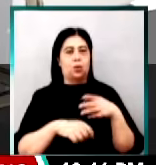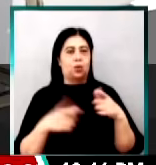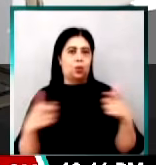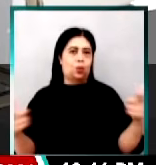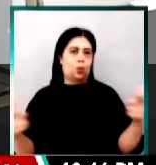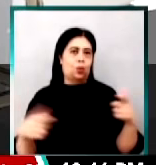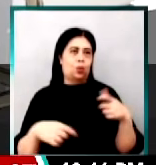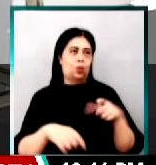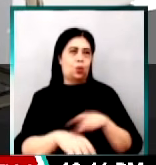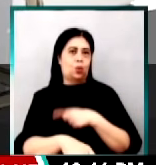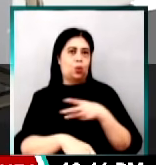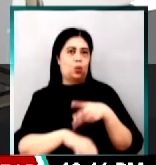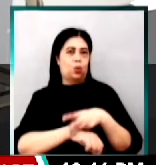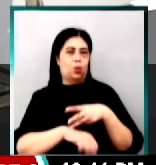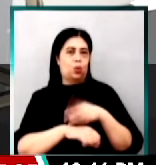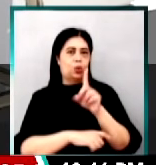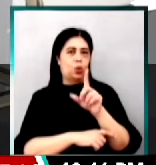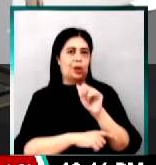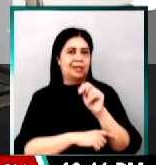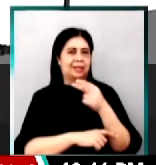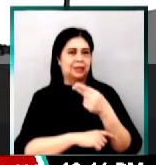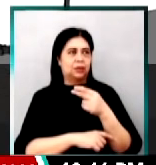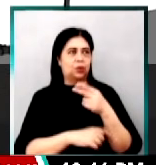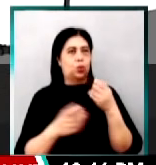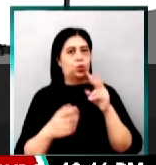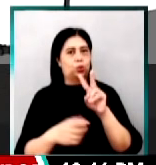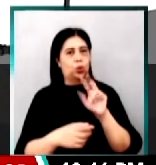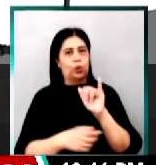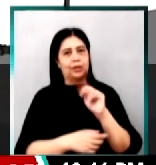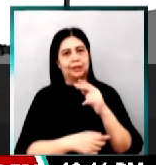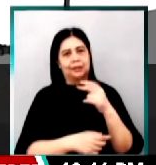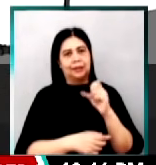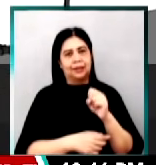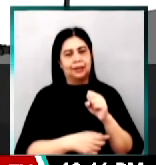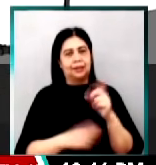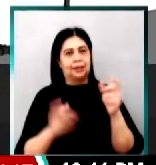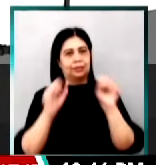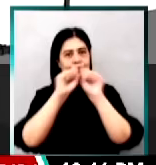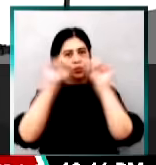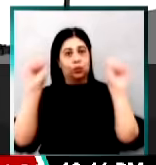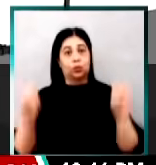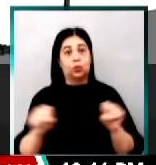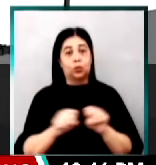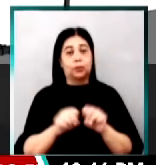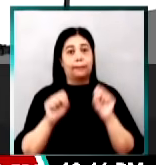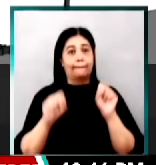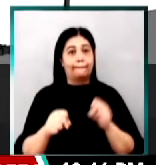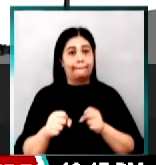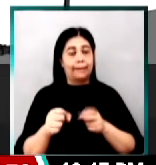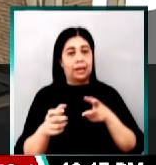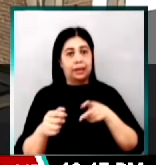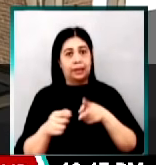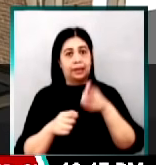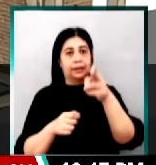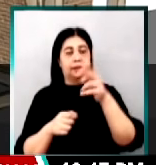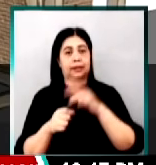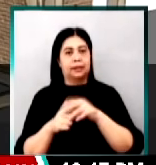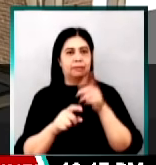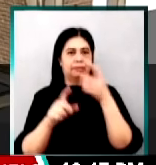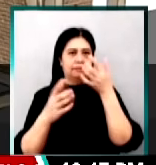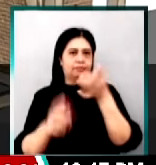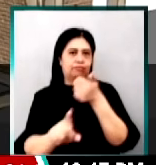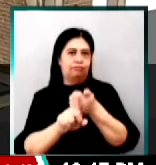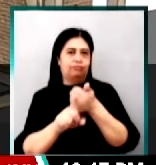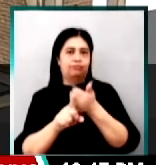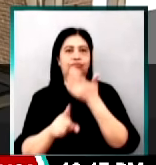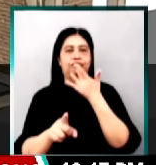1 inch or 2 inches na square na pwede mong i-cut sa desired height mo. Yung tabletop